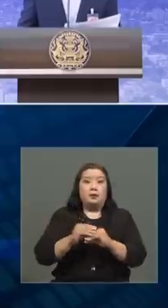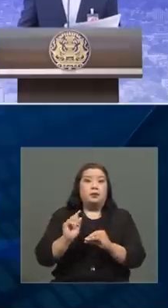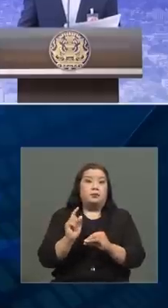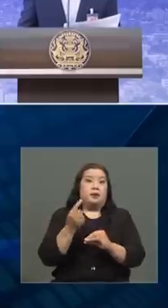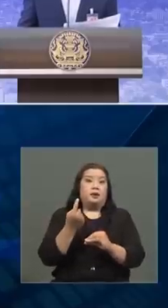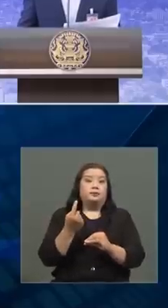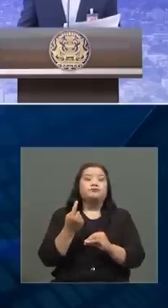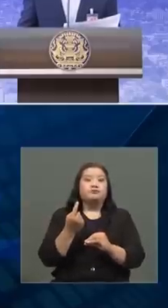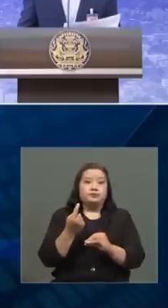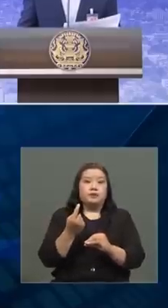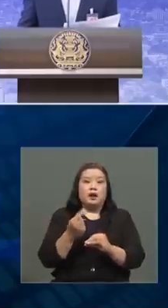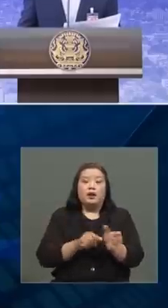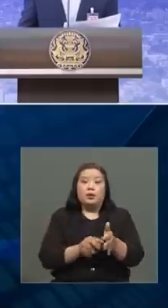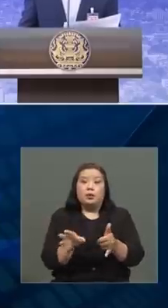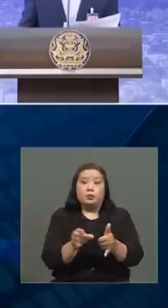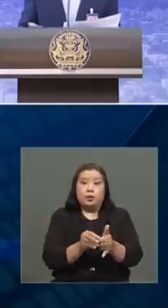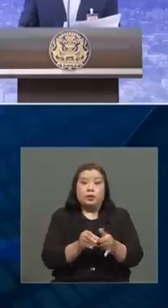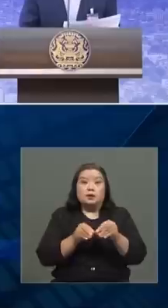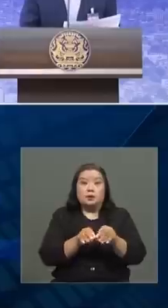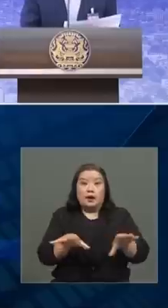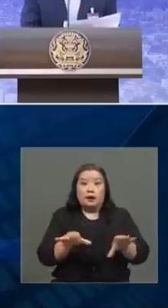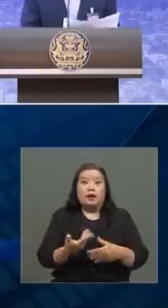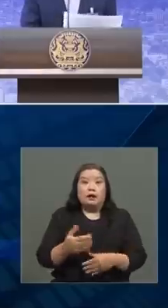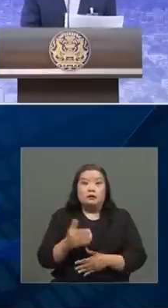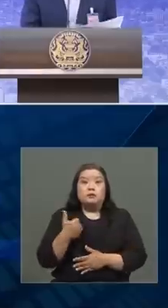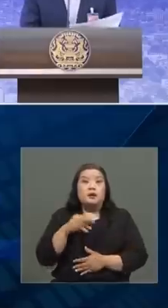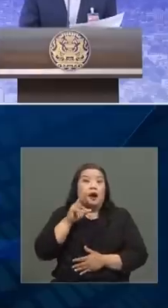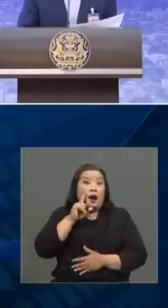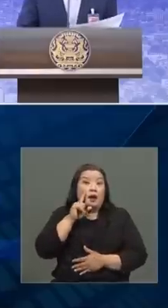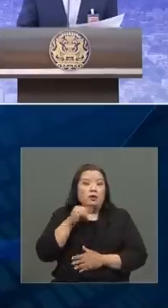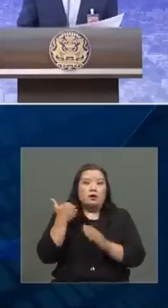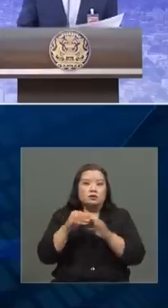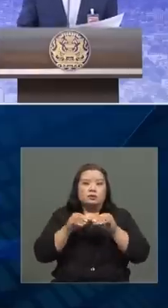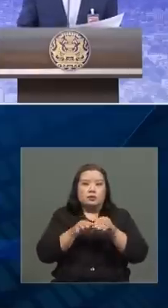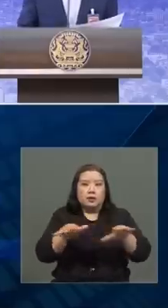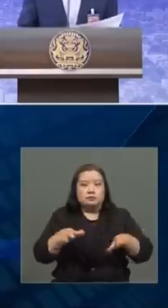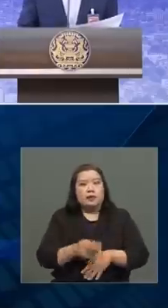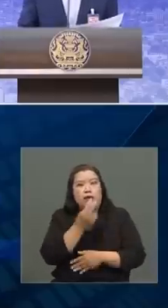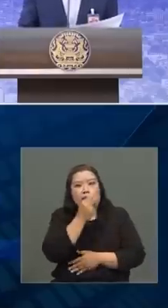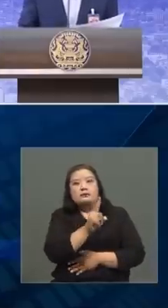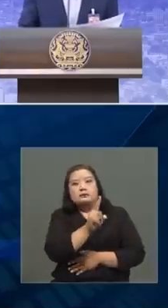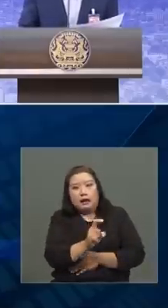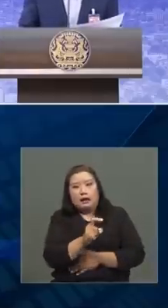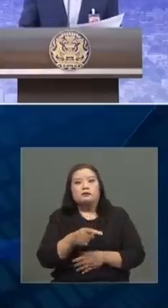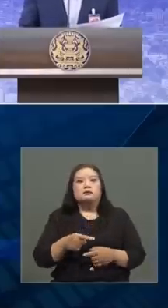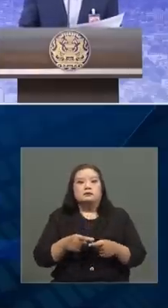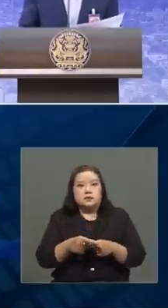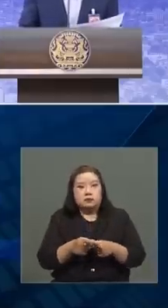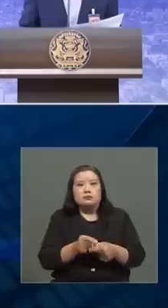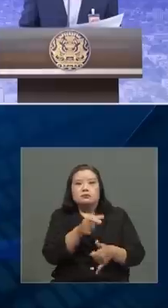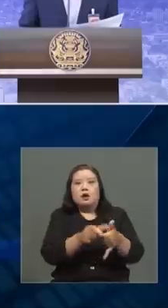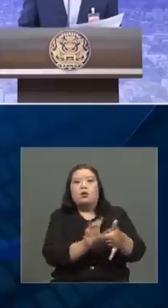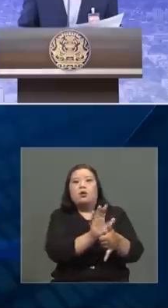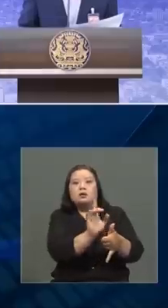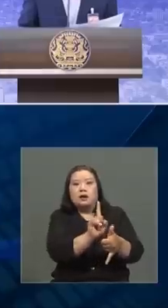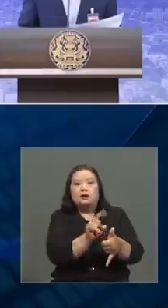ซึ่งเราเห็นคนที่แชร์ภาพข่าวนะครับการที่มีคนเจ็บคุณก็ควรใช้ชีวิตจำนวนมากทีเดียวนะ